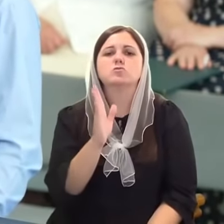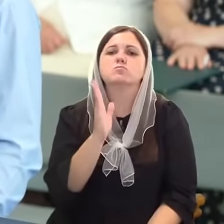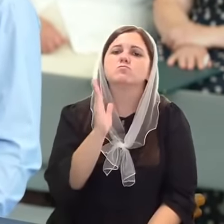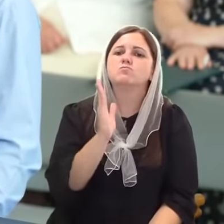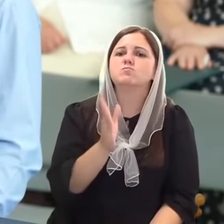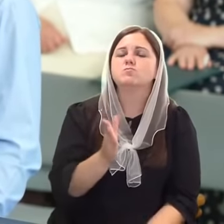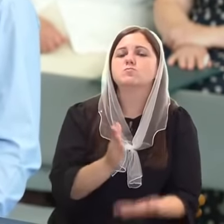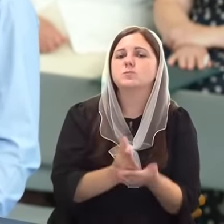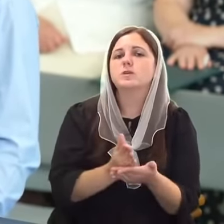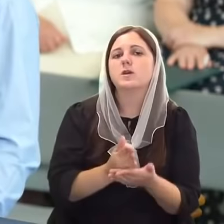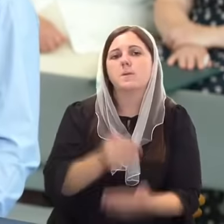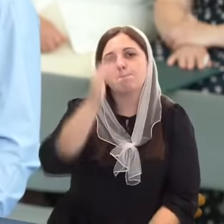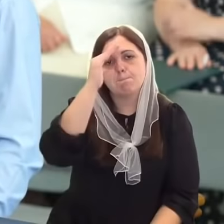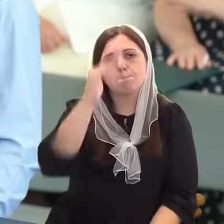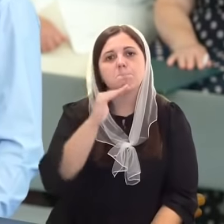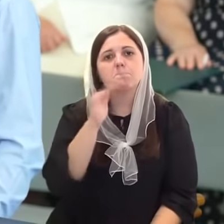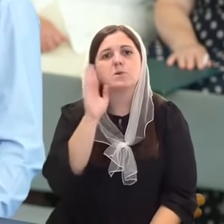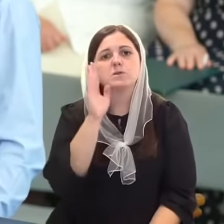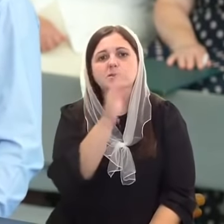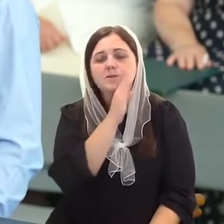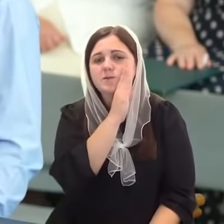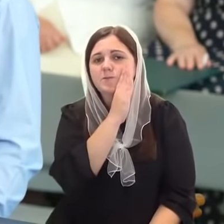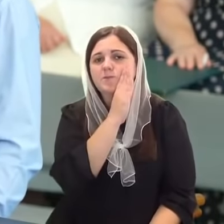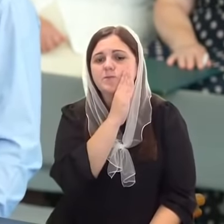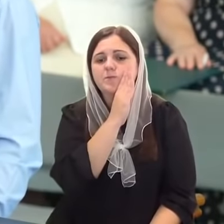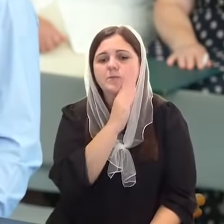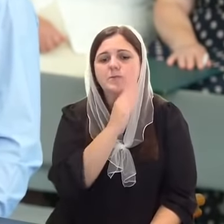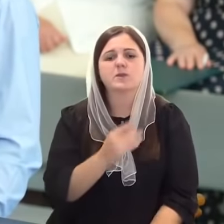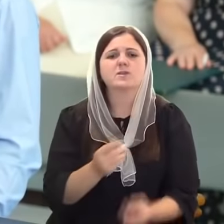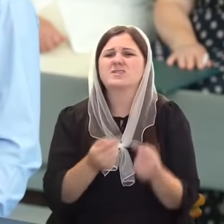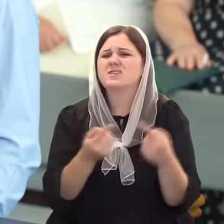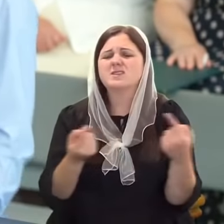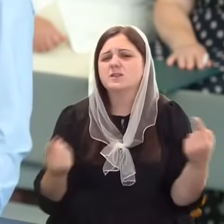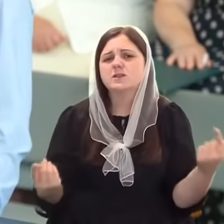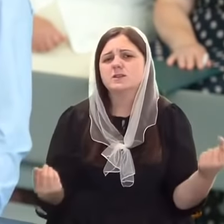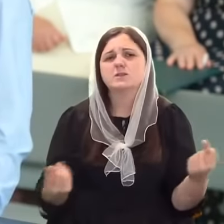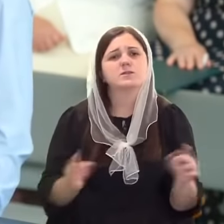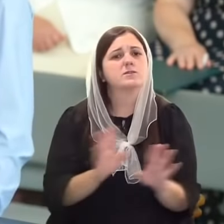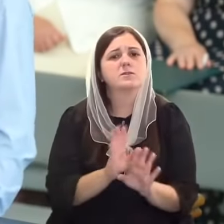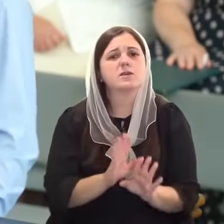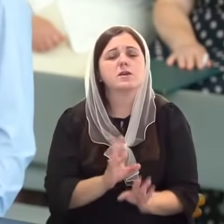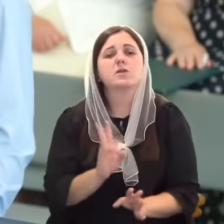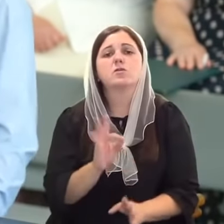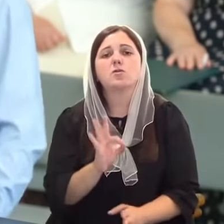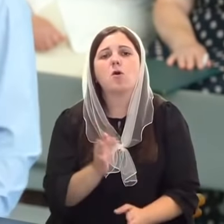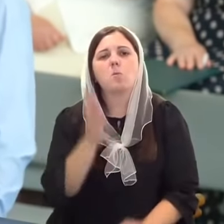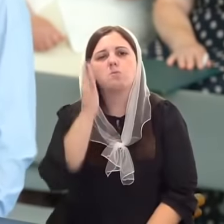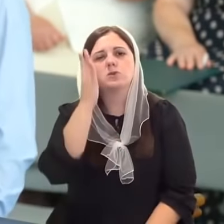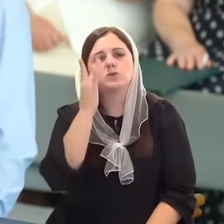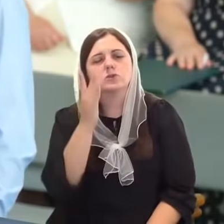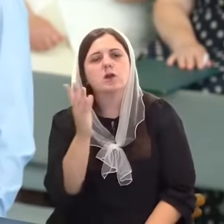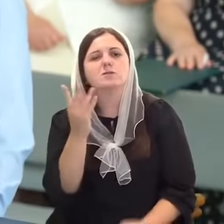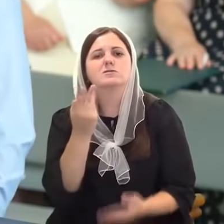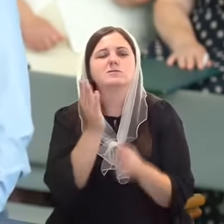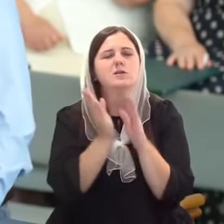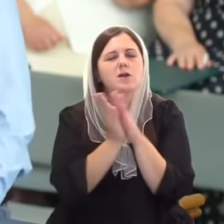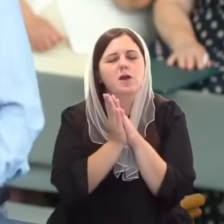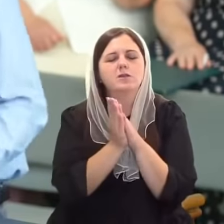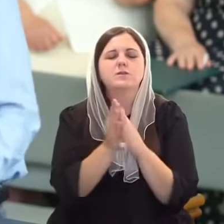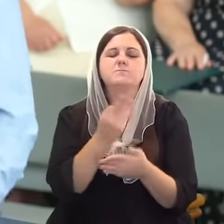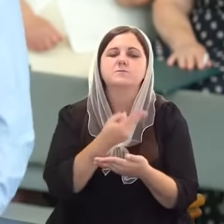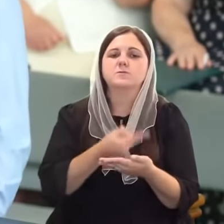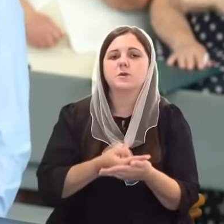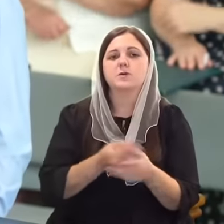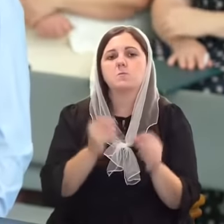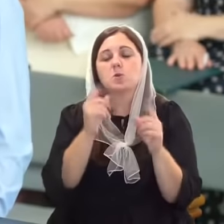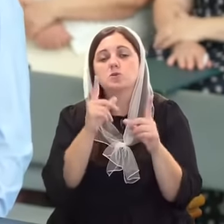велосипед. Мы не мечтали иметь какой-то новый конструктор, мяч какой-то. Мы мечтали, ложась и просыпаясь, мы мечтали, что у